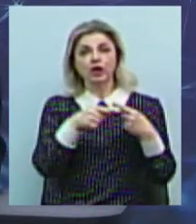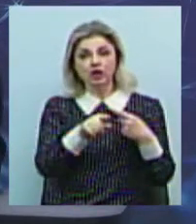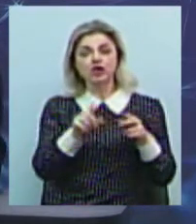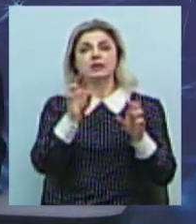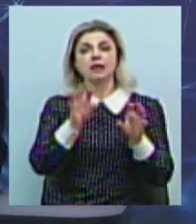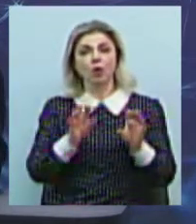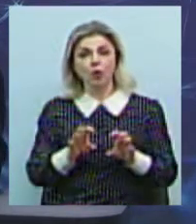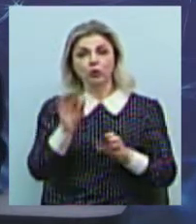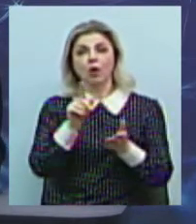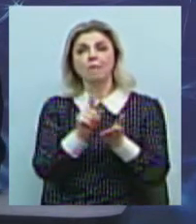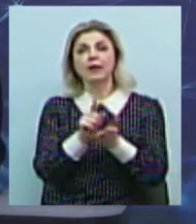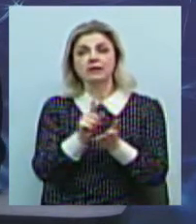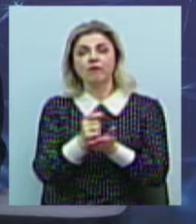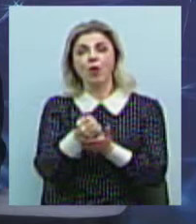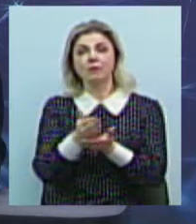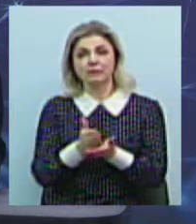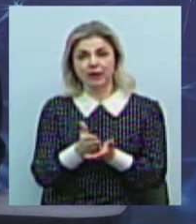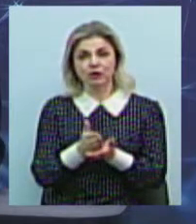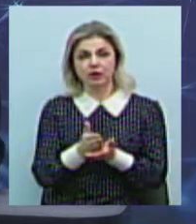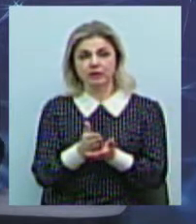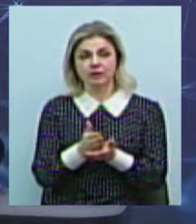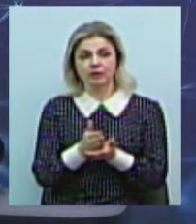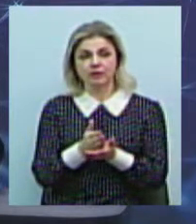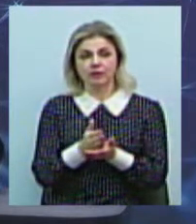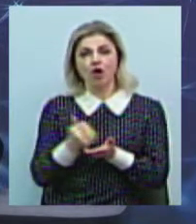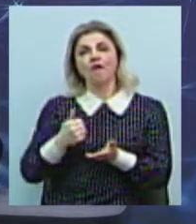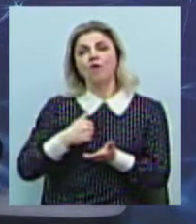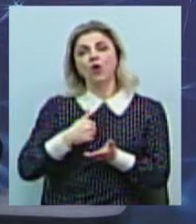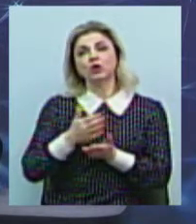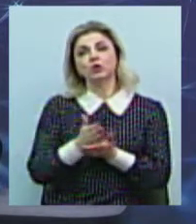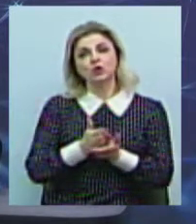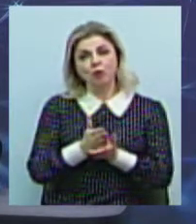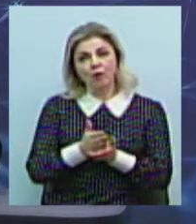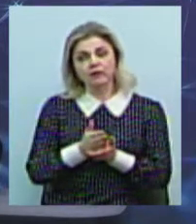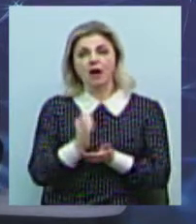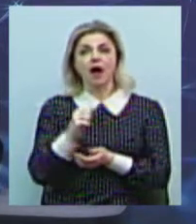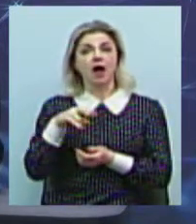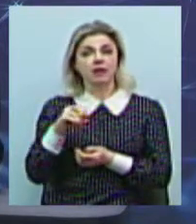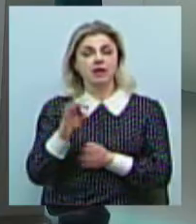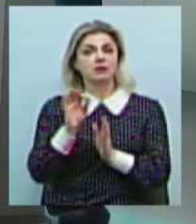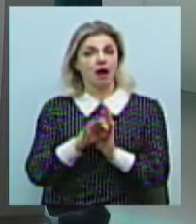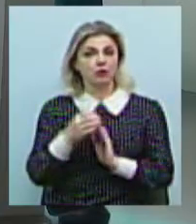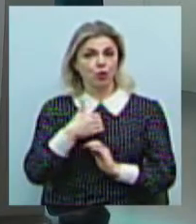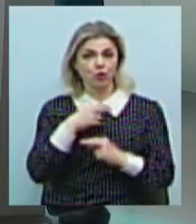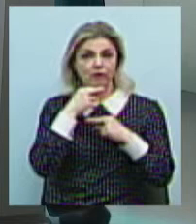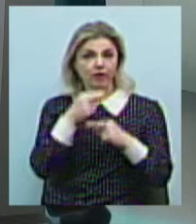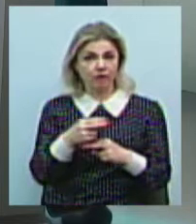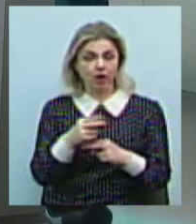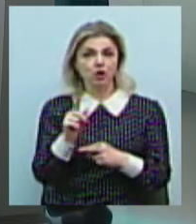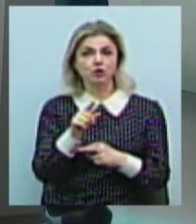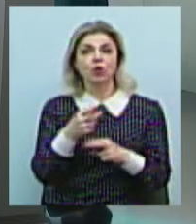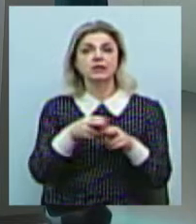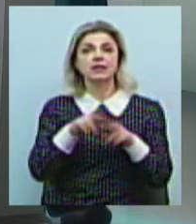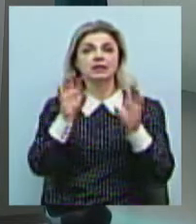це закон про пенсійне забезпечення, коротко говорячи, військовослужбовців, але зразу хотів би звернути увагу, що він